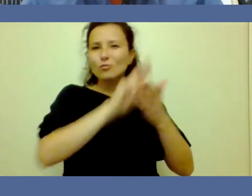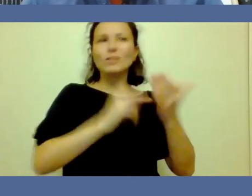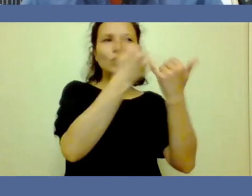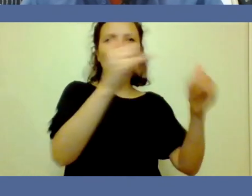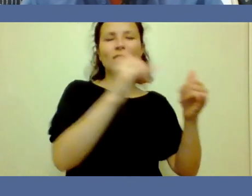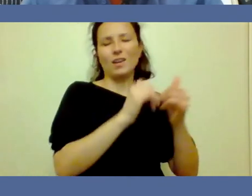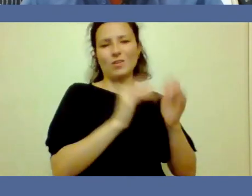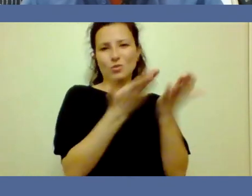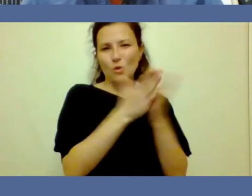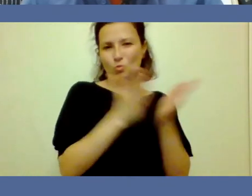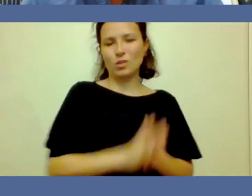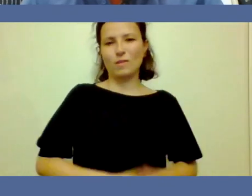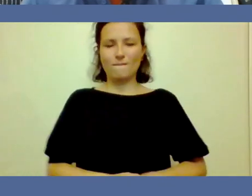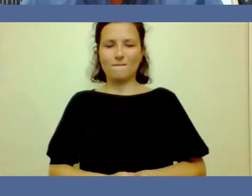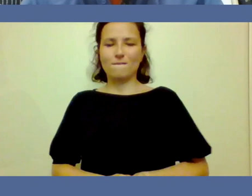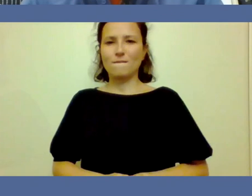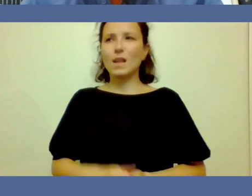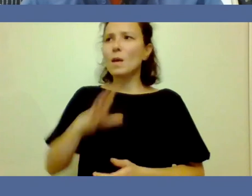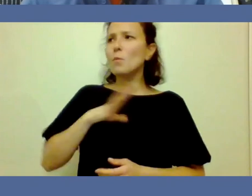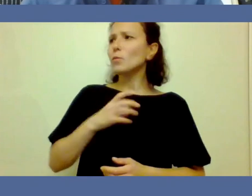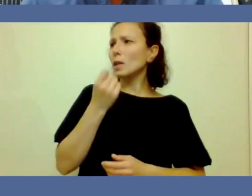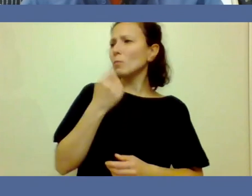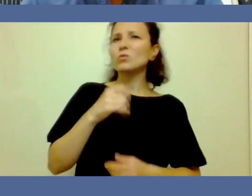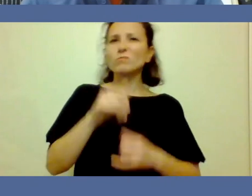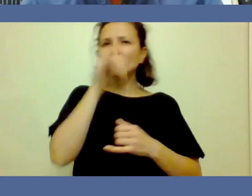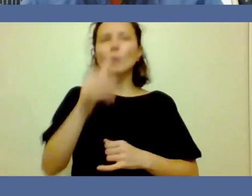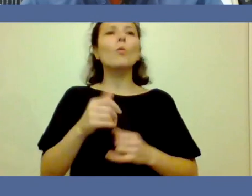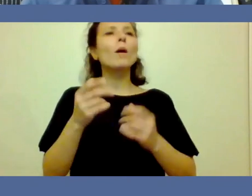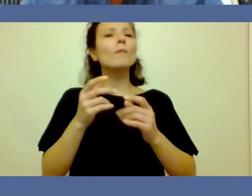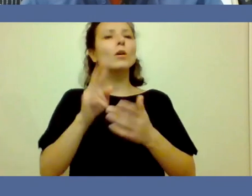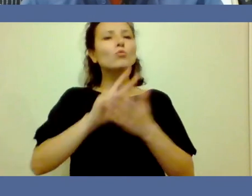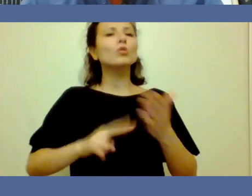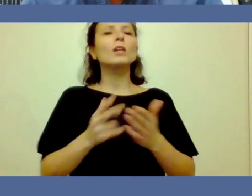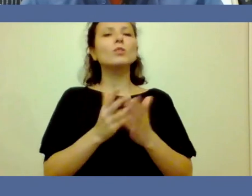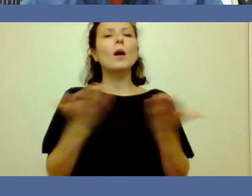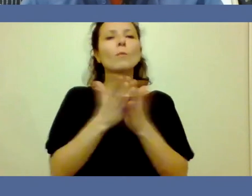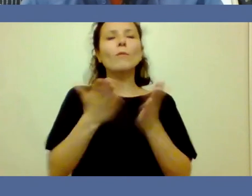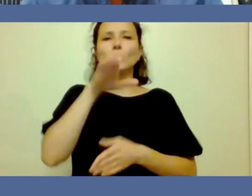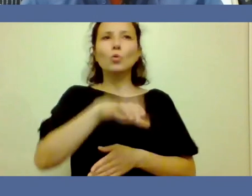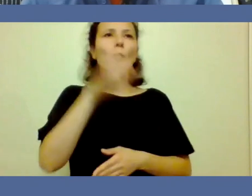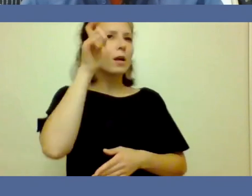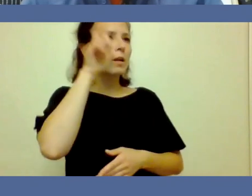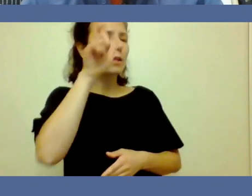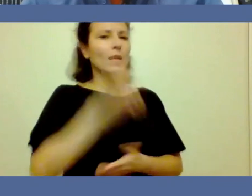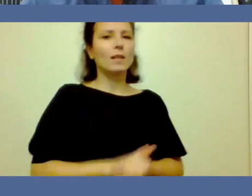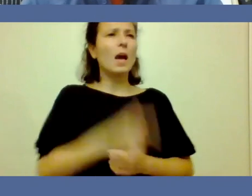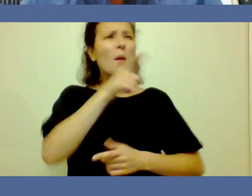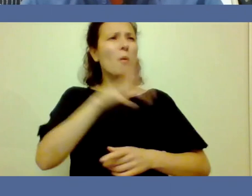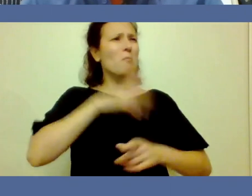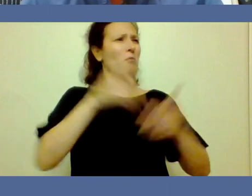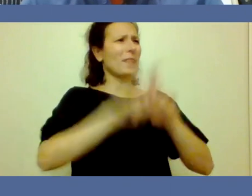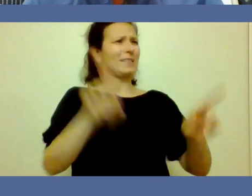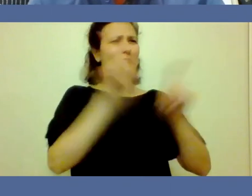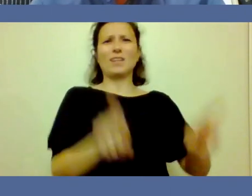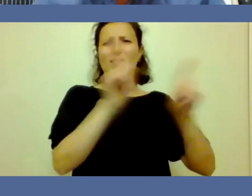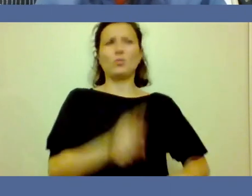Miałam taki moment, że nie byłam w stanie czytać powieści kryminalnych, ponieważ co trafiałam, to było wszystko na jedno kopyto, a ja chciałam, żeby